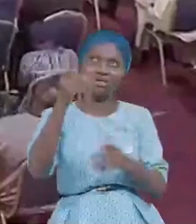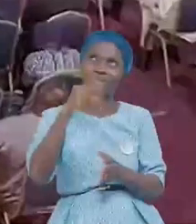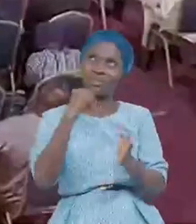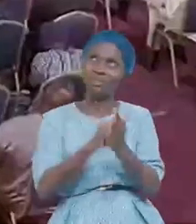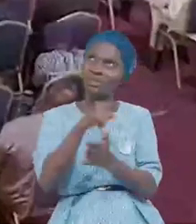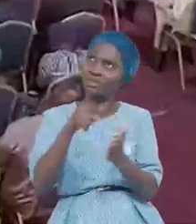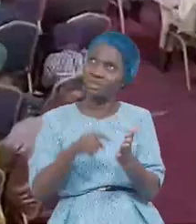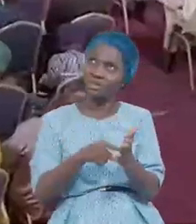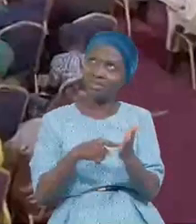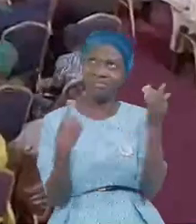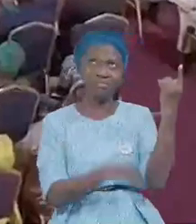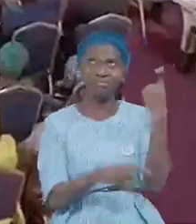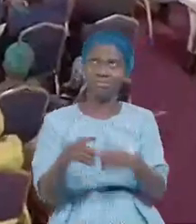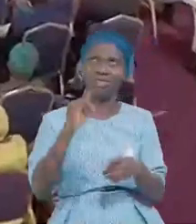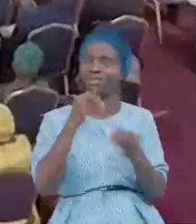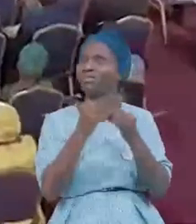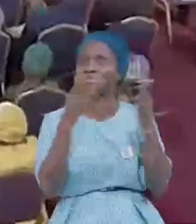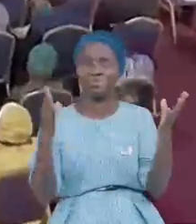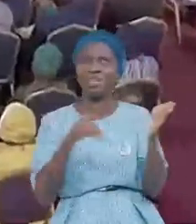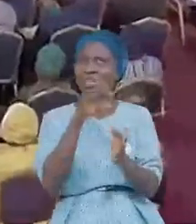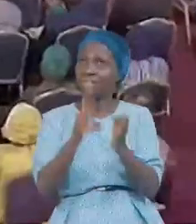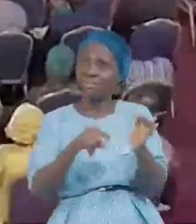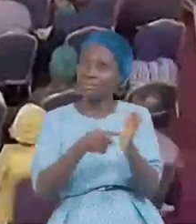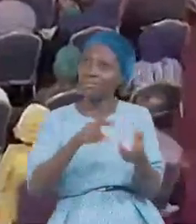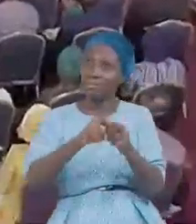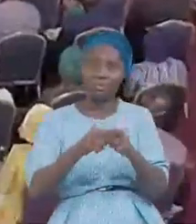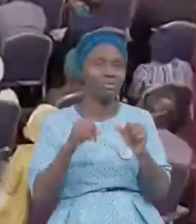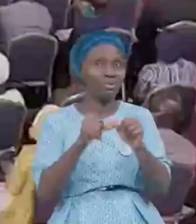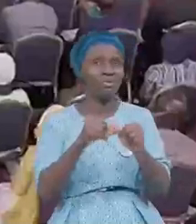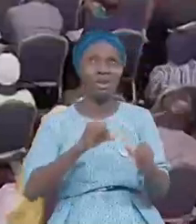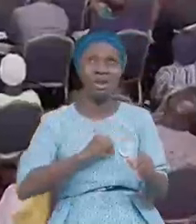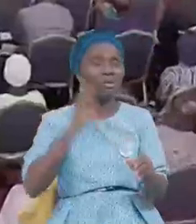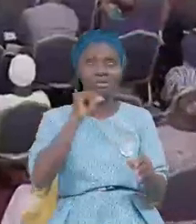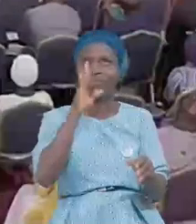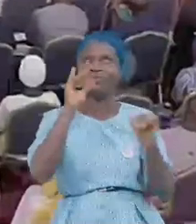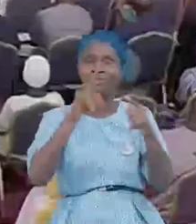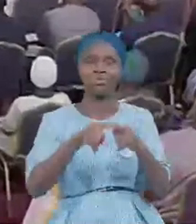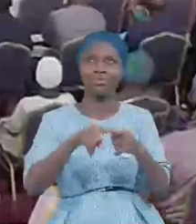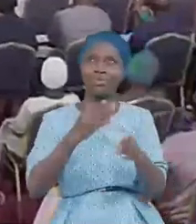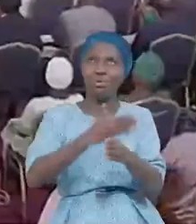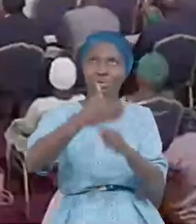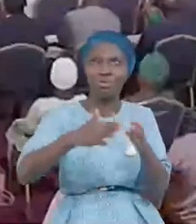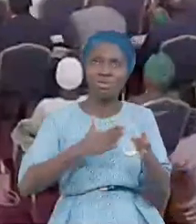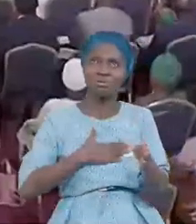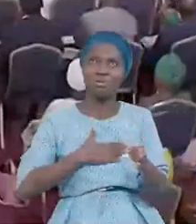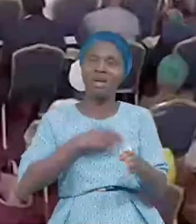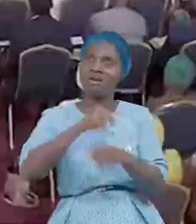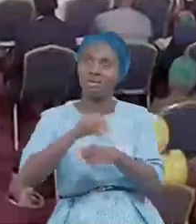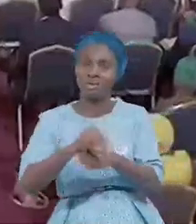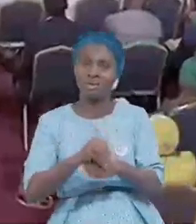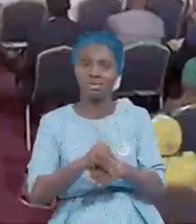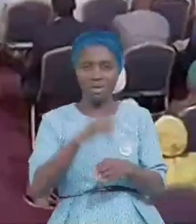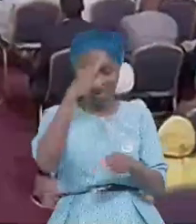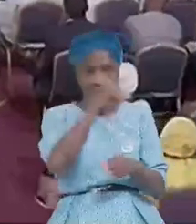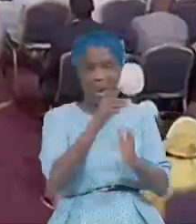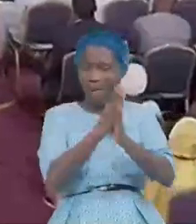ça continue, je ne pourrai pas achever mon ministère. Il a prié une fois,